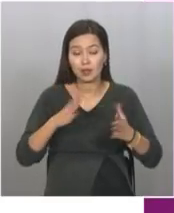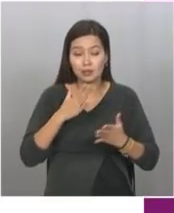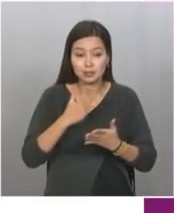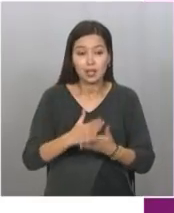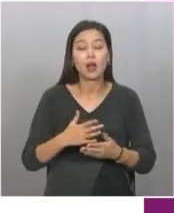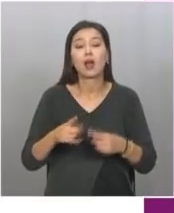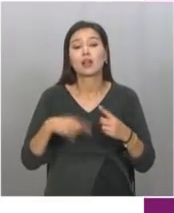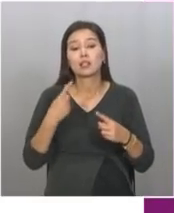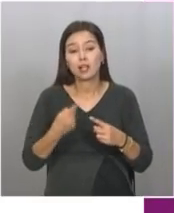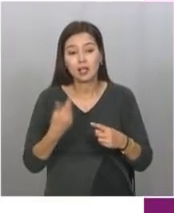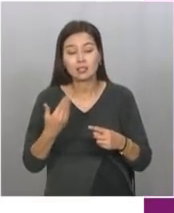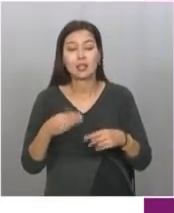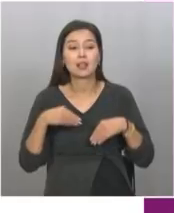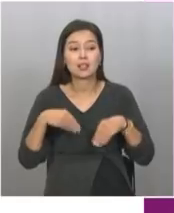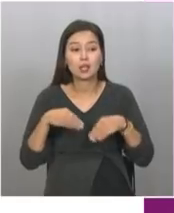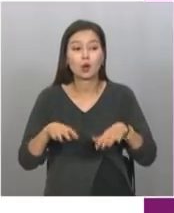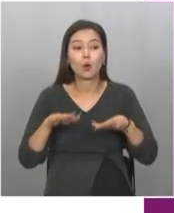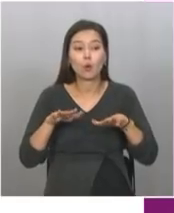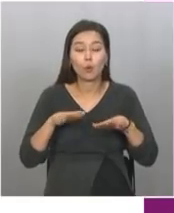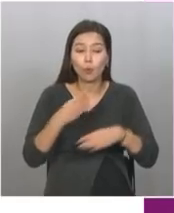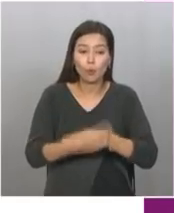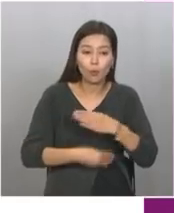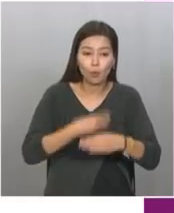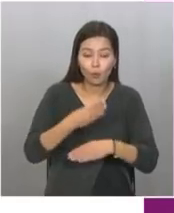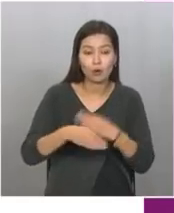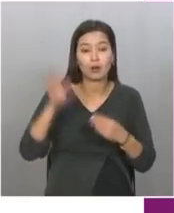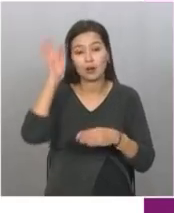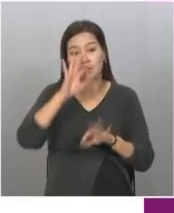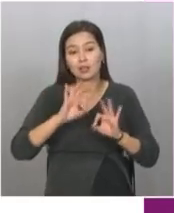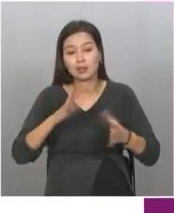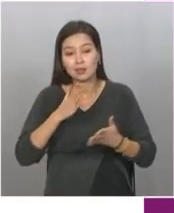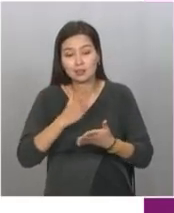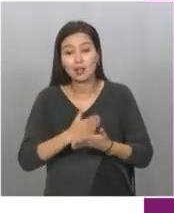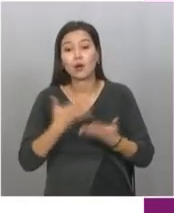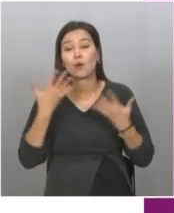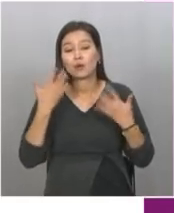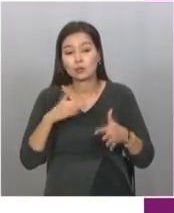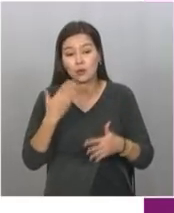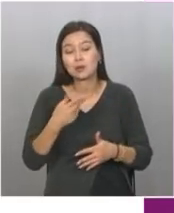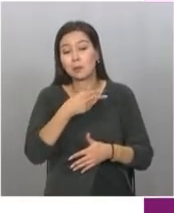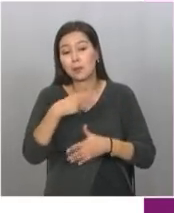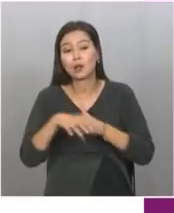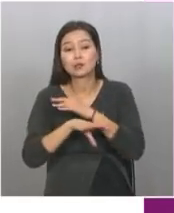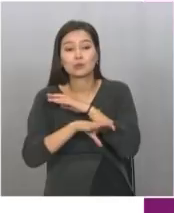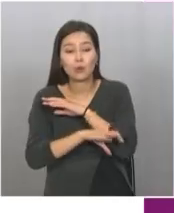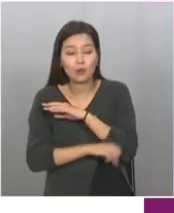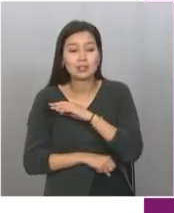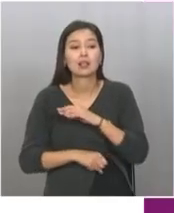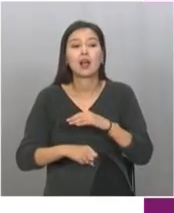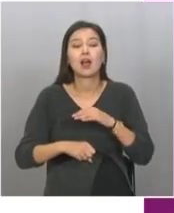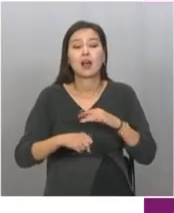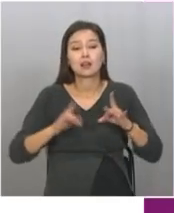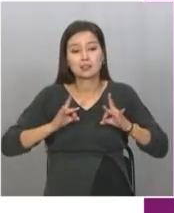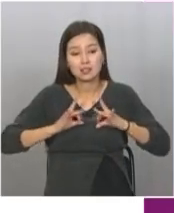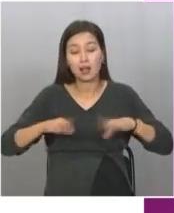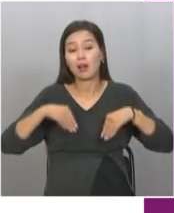кейін егін ору науқаны туралы айтылды. Және мәтіннің соңында Сабантой